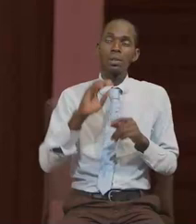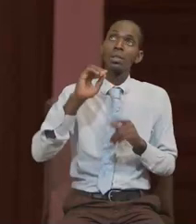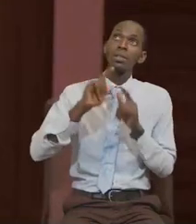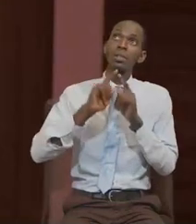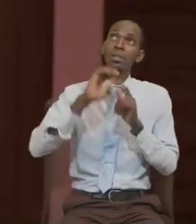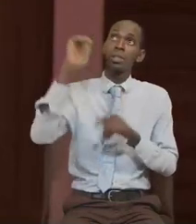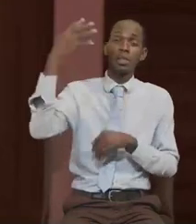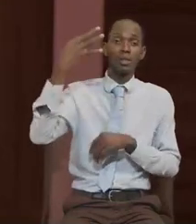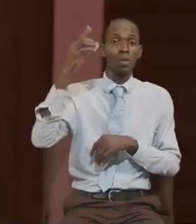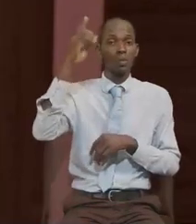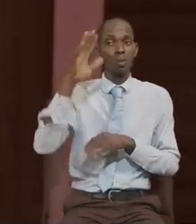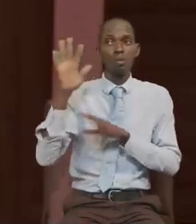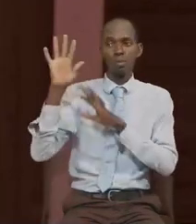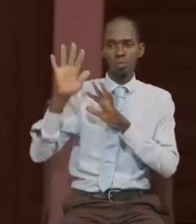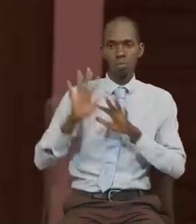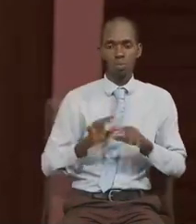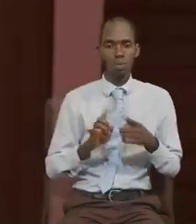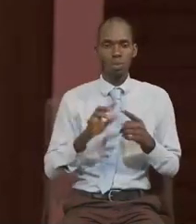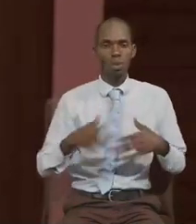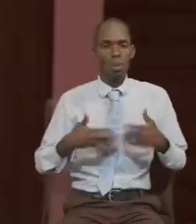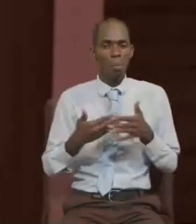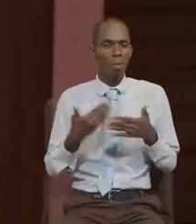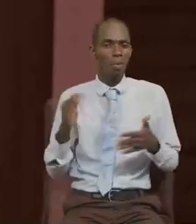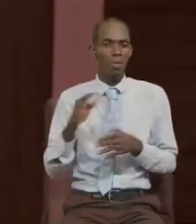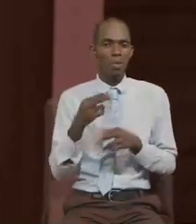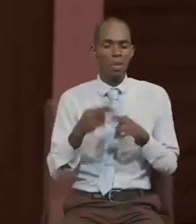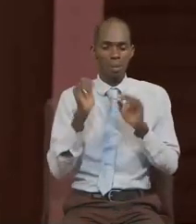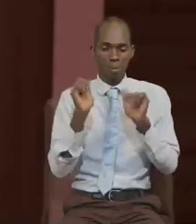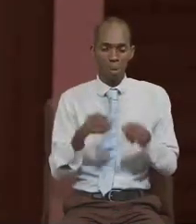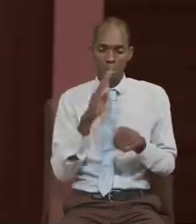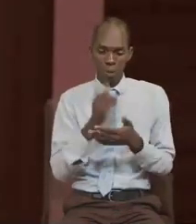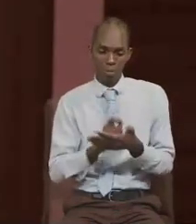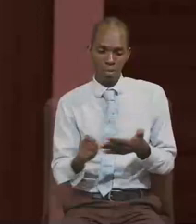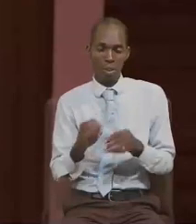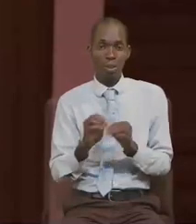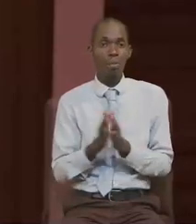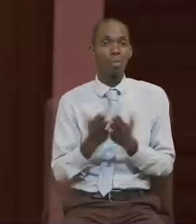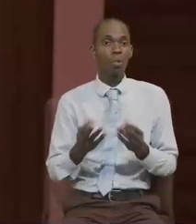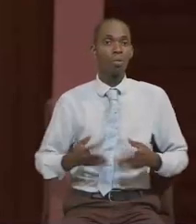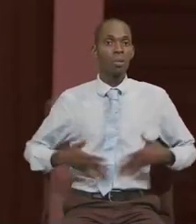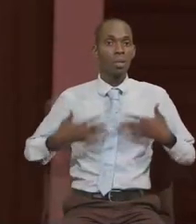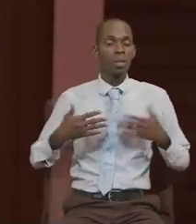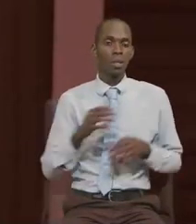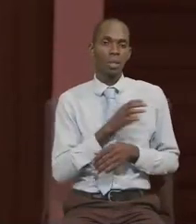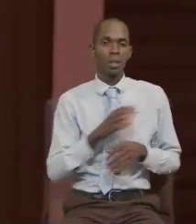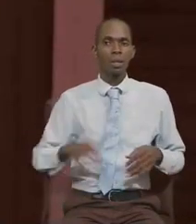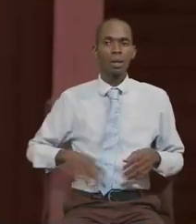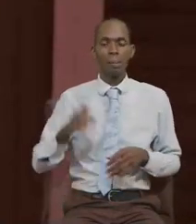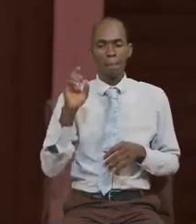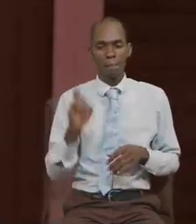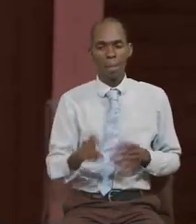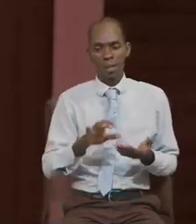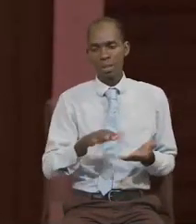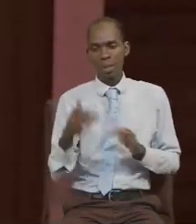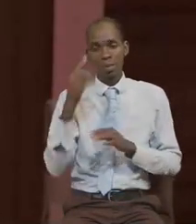vie, avant que votre nom ne soit écrit dans le livre de vie, Christ doit mourir pour vous. Non